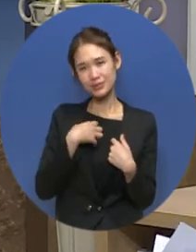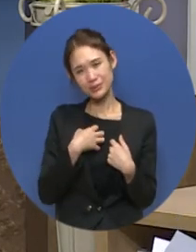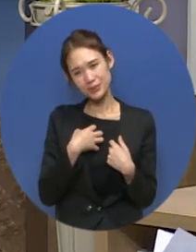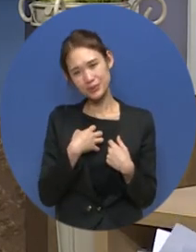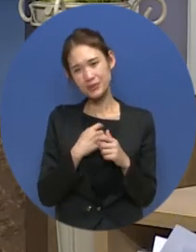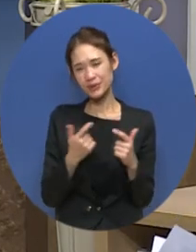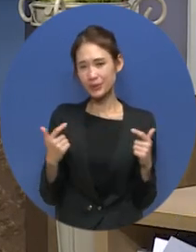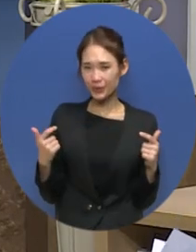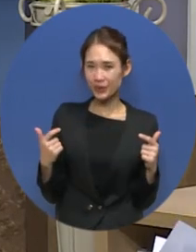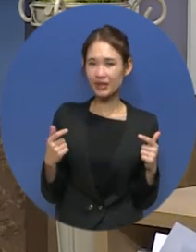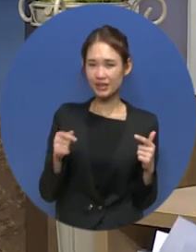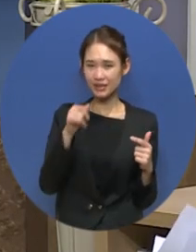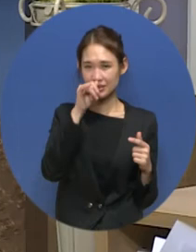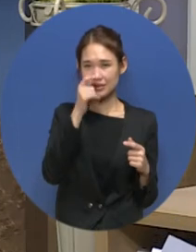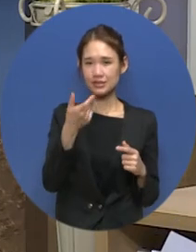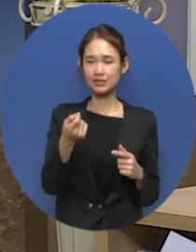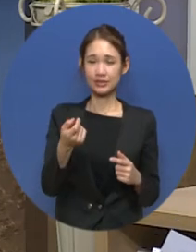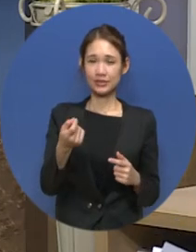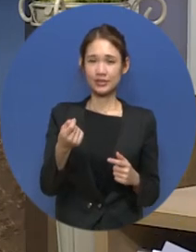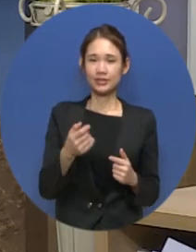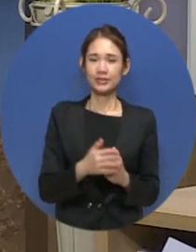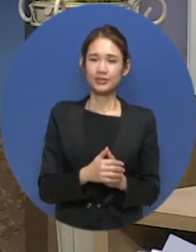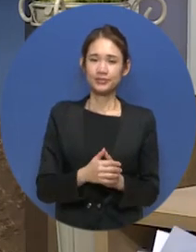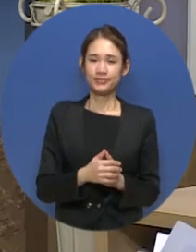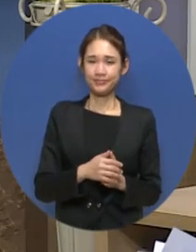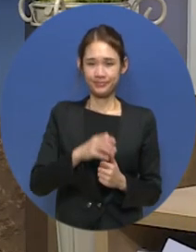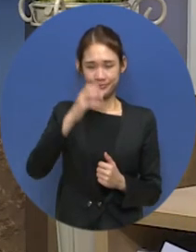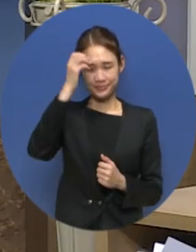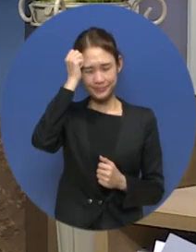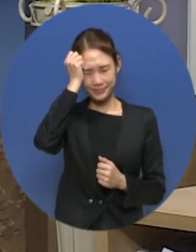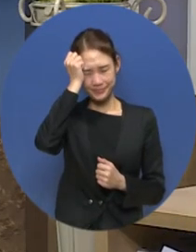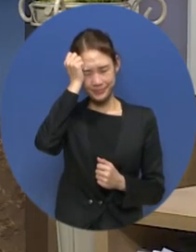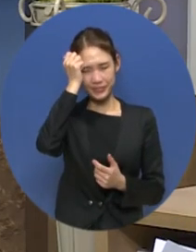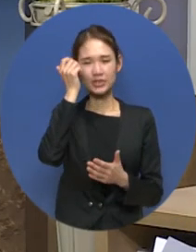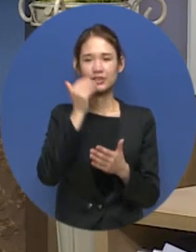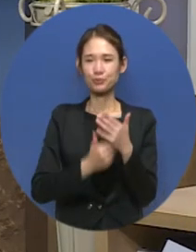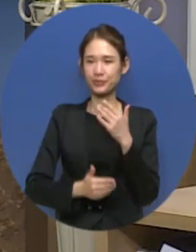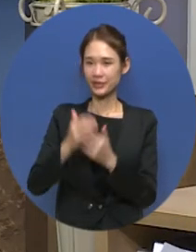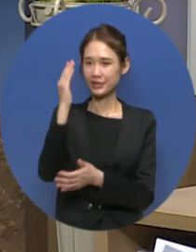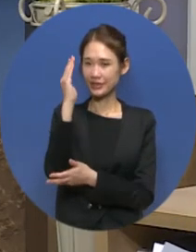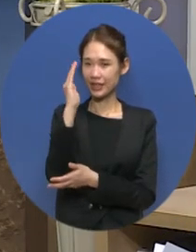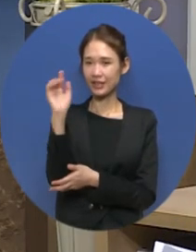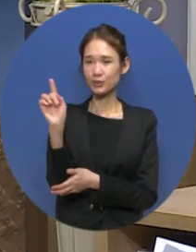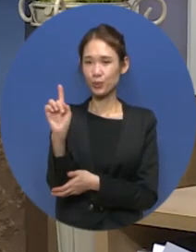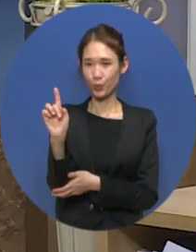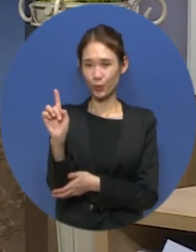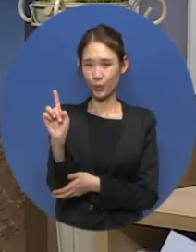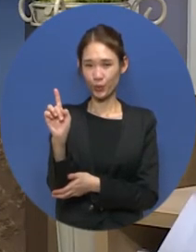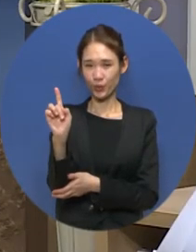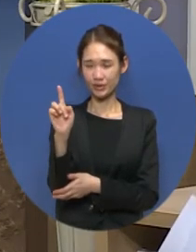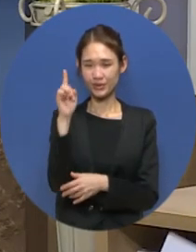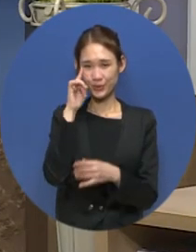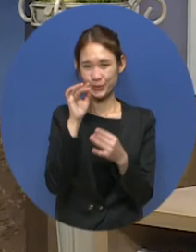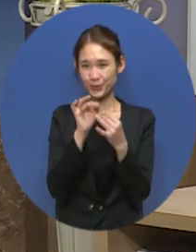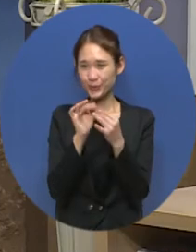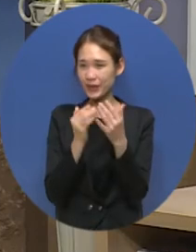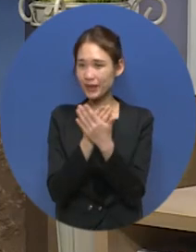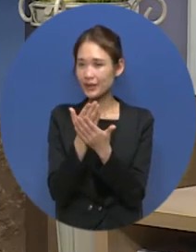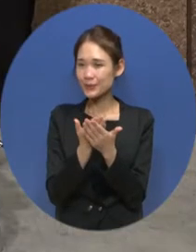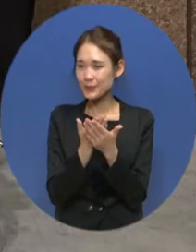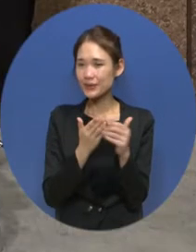일도 있으셨을 것 같은데 좀 기억에 남는 에피소드가 있으시다면 네, 네. 공유 부탁드리겠습니다.